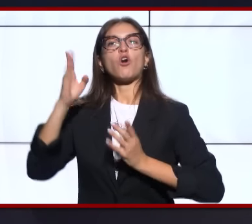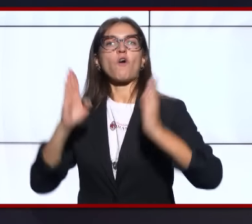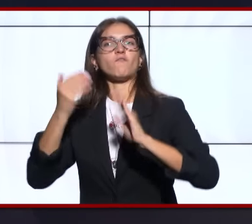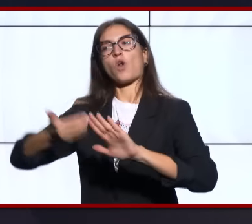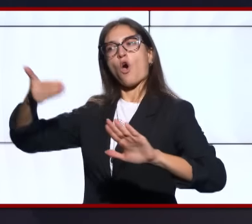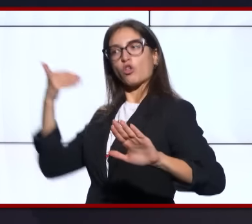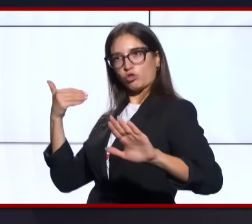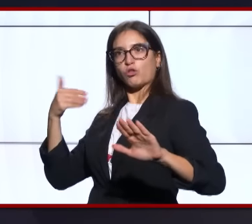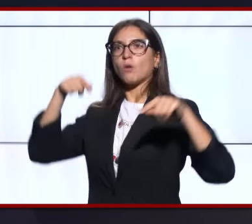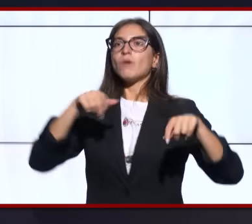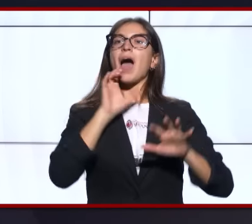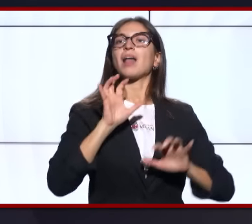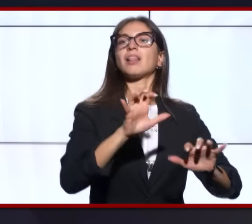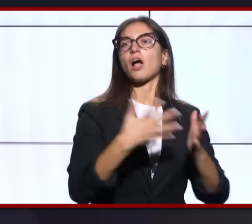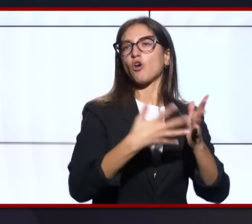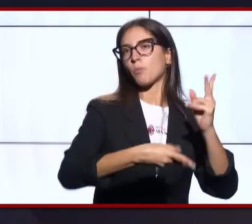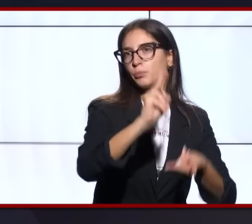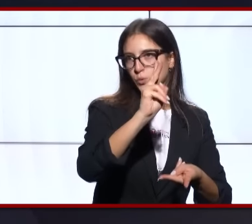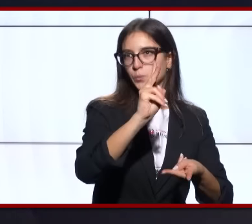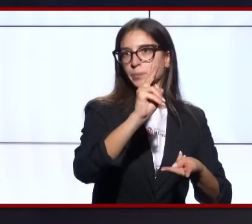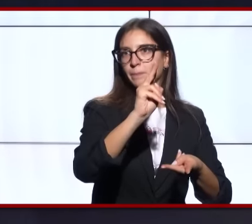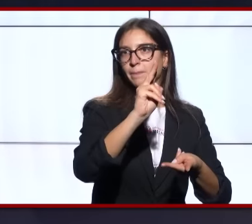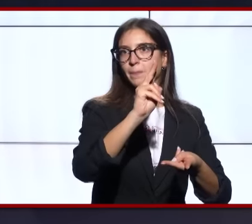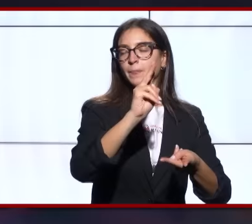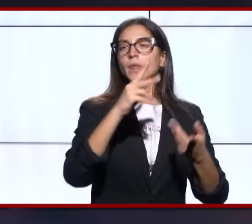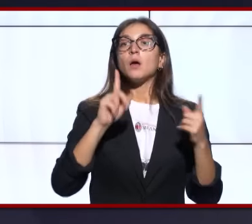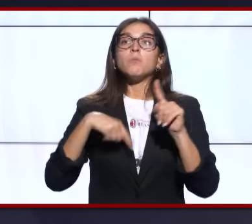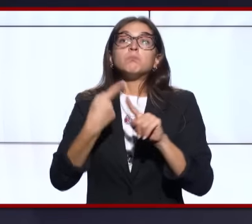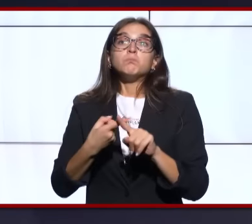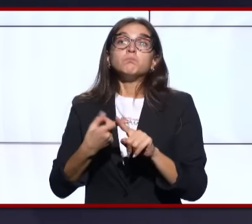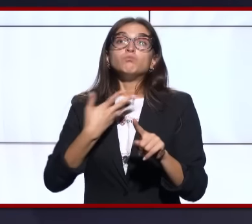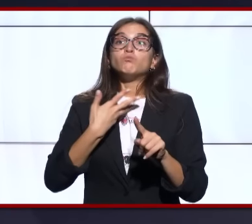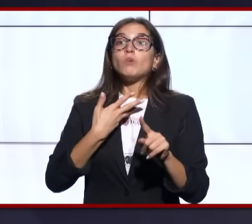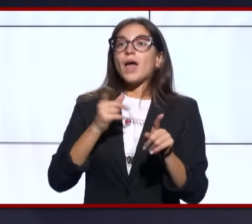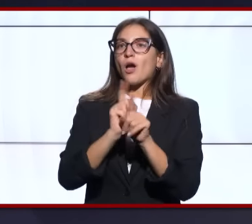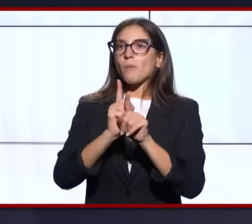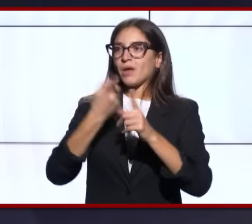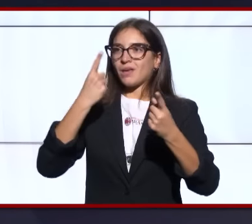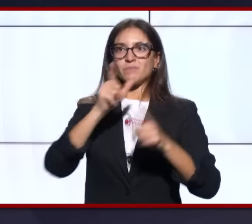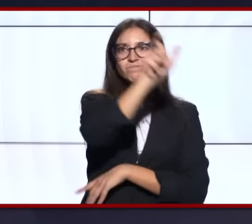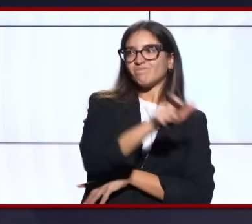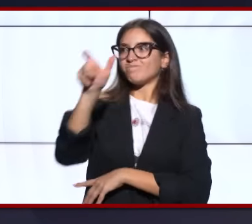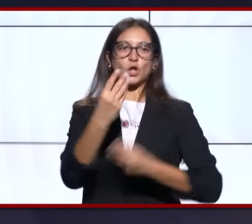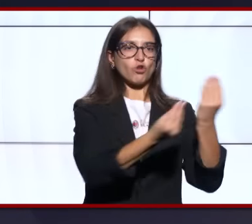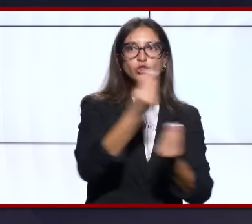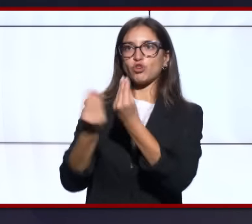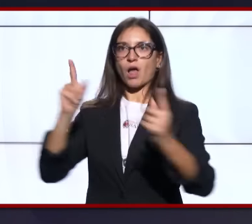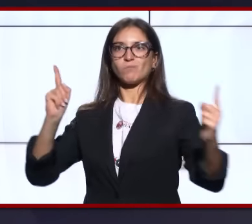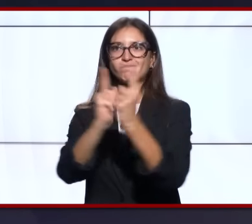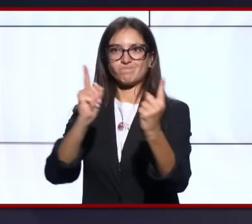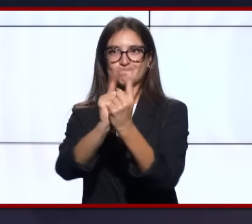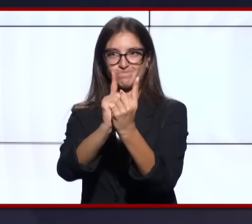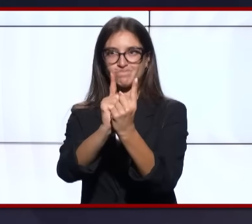tendenzia per me che è l'uomo uomo qui è stato